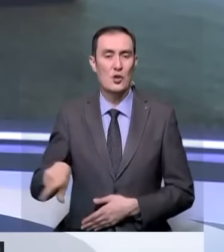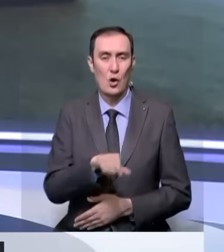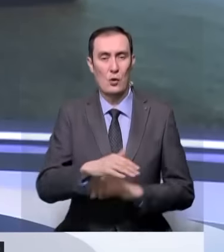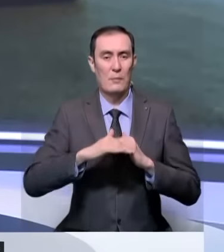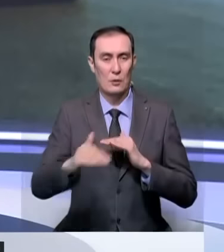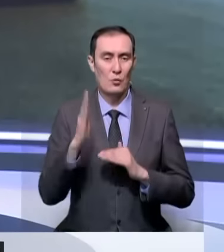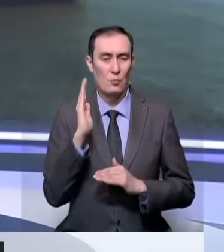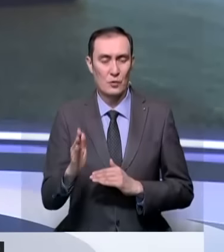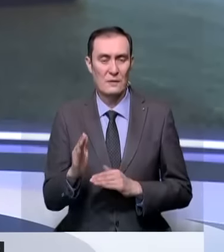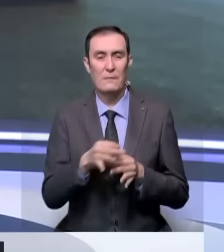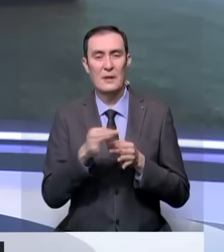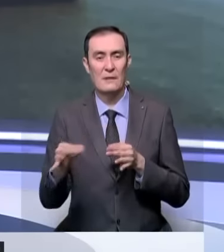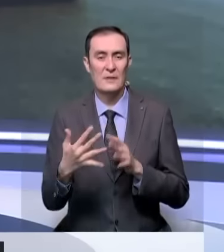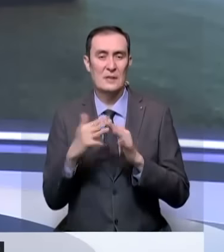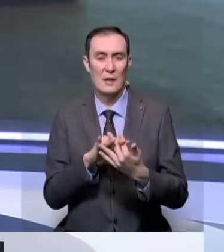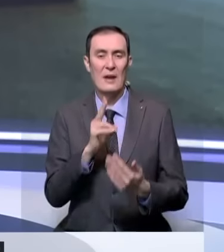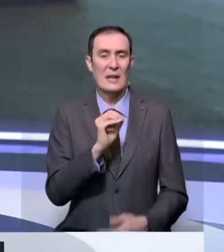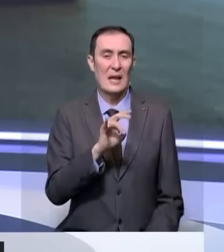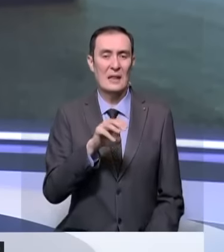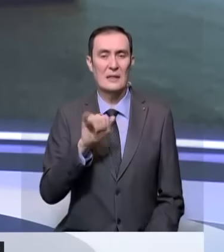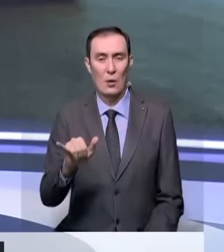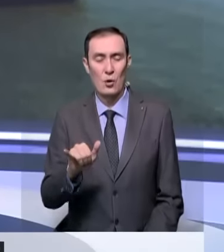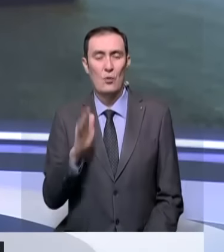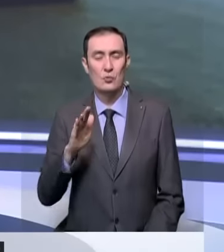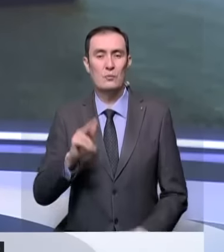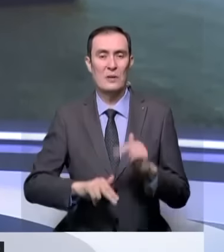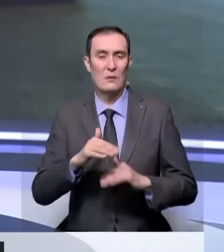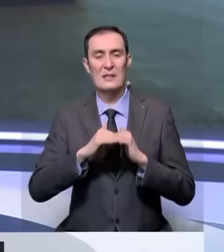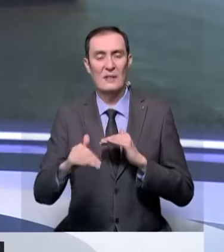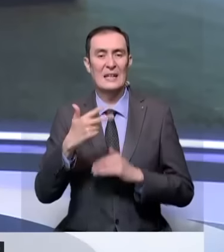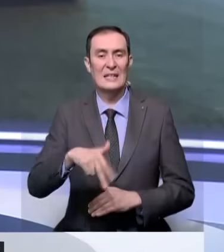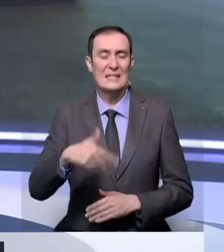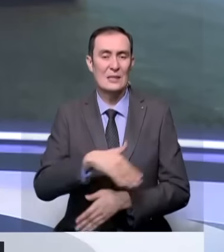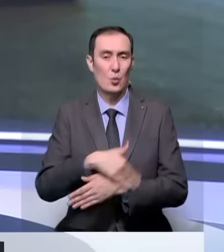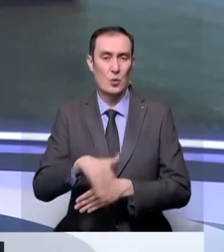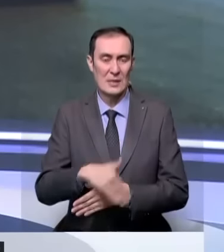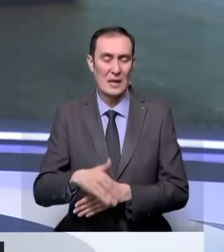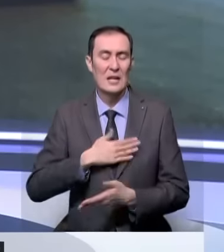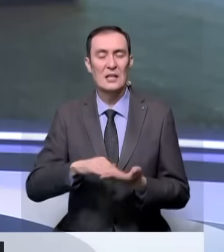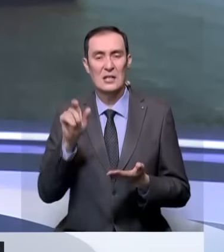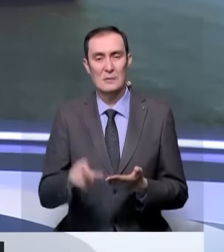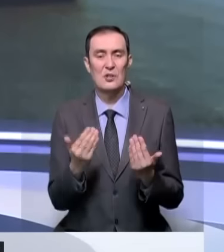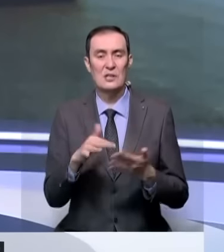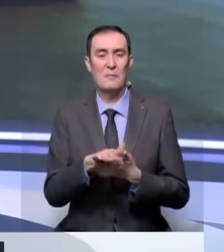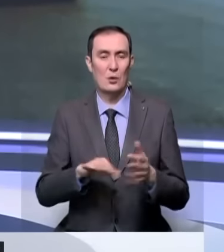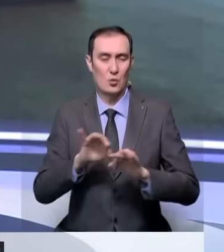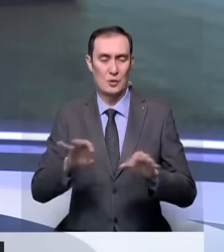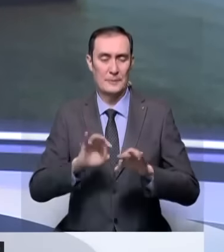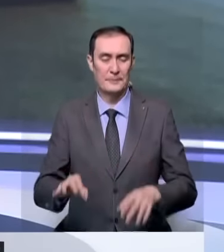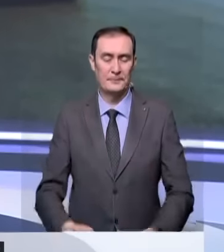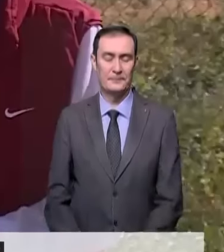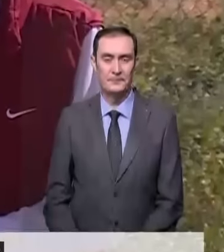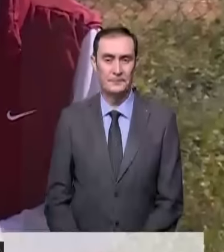полотно скоро появится в пригородных селах Кентау. Там уложат асфальт сразу на 30 улицах. Ербол Абишев расскажет.